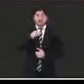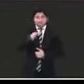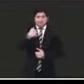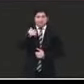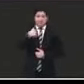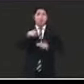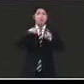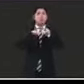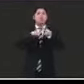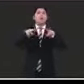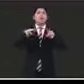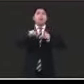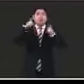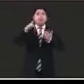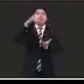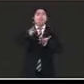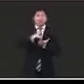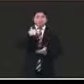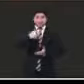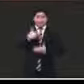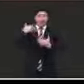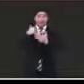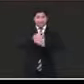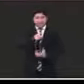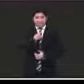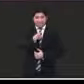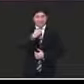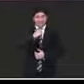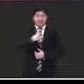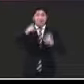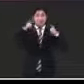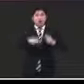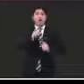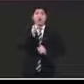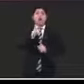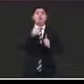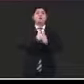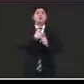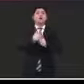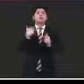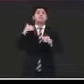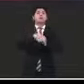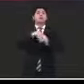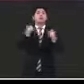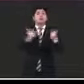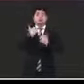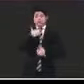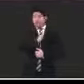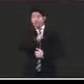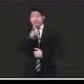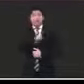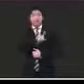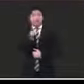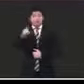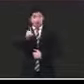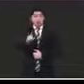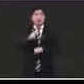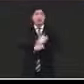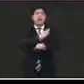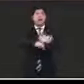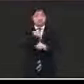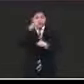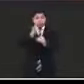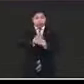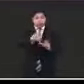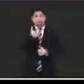Kuvayi Milliye meydanına kadar oradan İl danışma Meclisi toplantımıza gidişimize ve şehirden